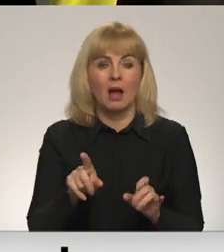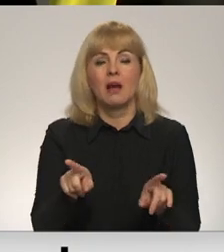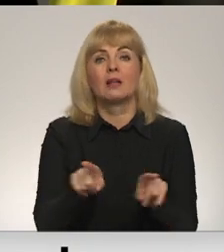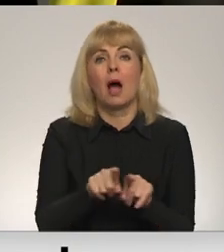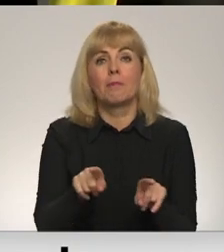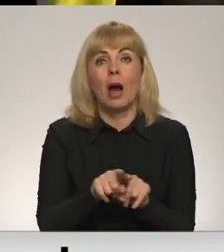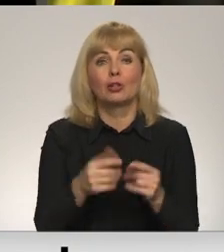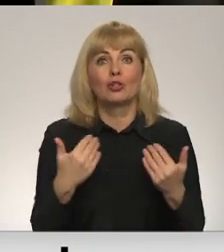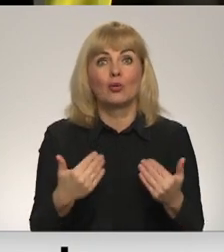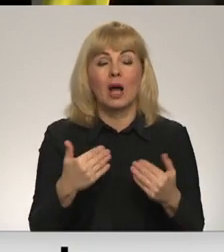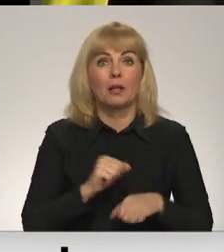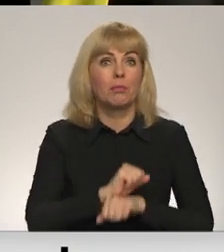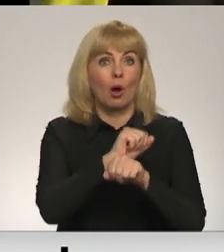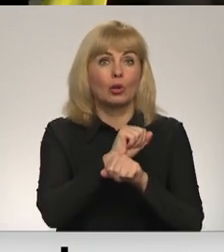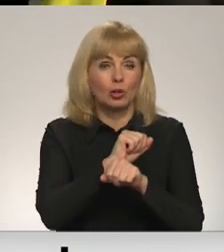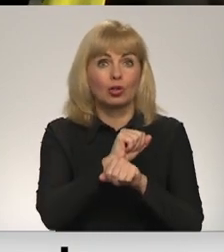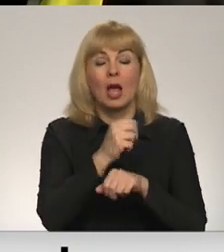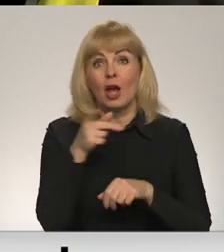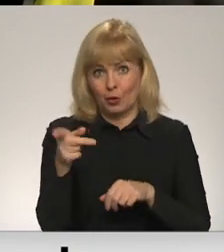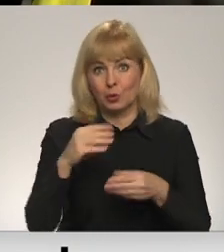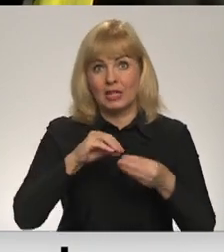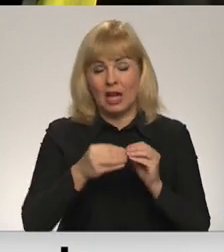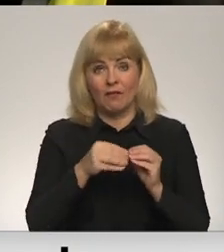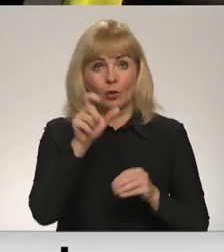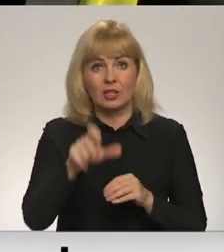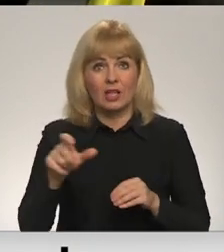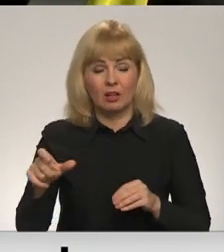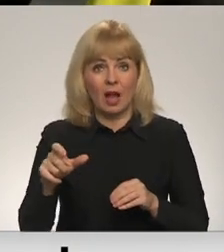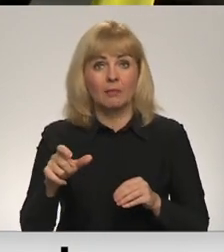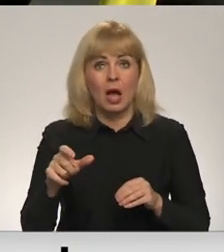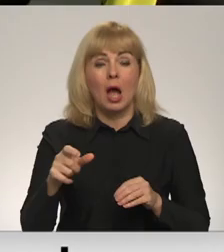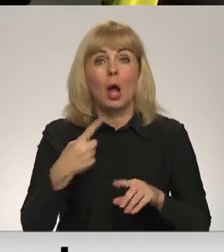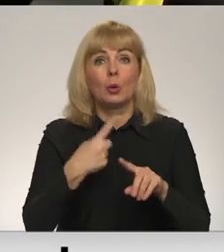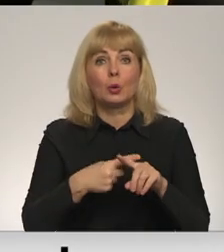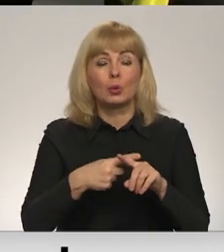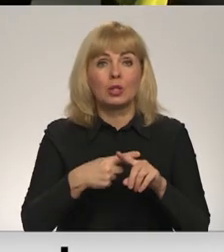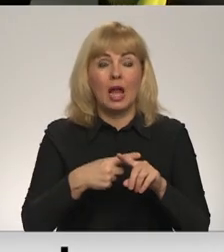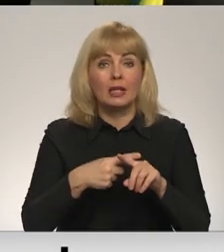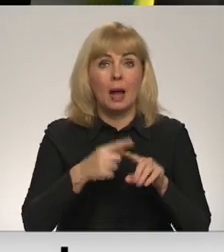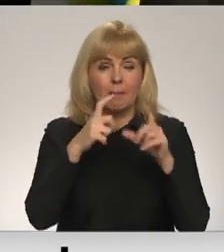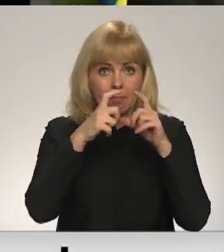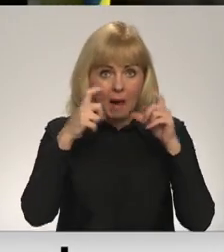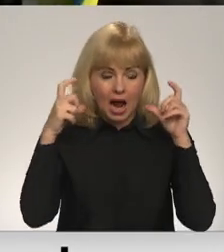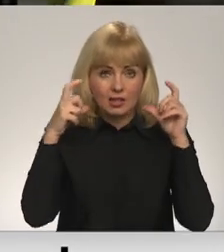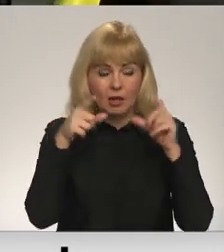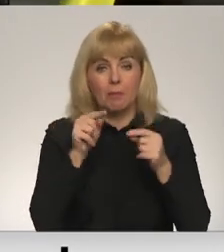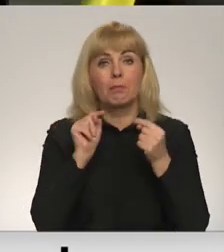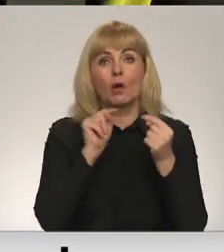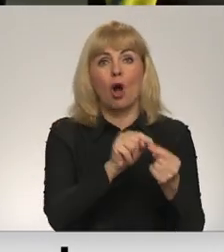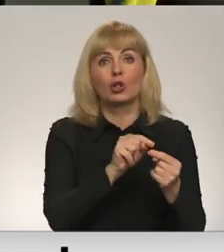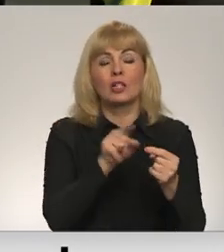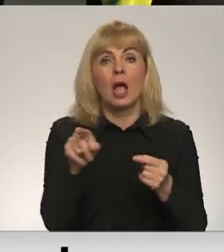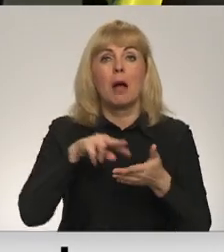arī šodien arī protestā, tas, ko pamanījāt, ka cilvēki ir ar krustuņiem uz maskām, kas ir tāds savu veidu protests pret to, ka kā viņi